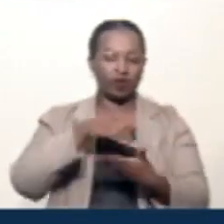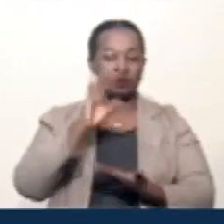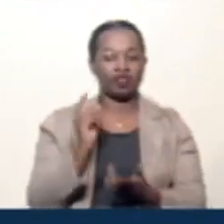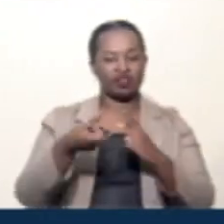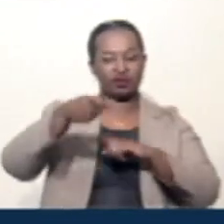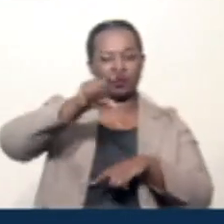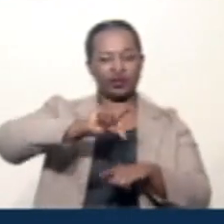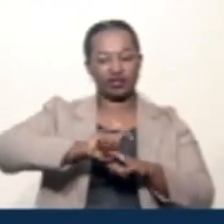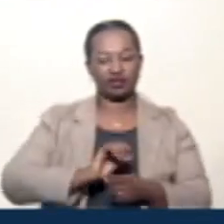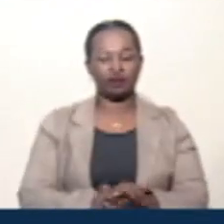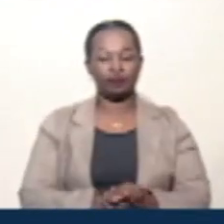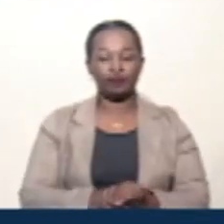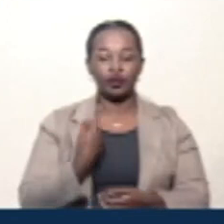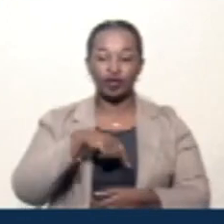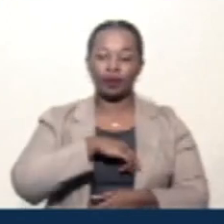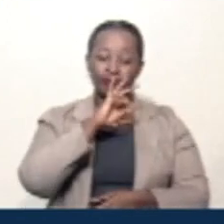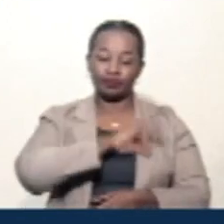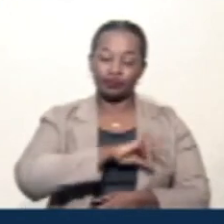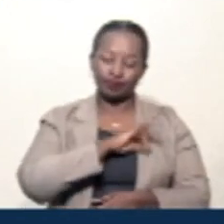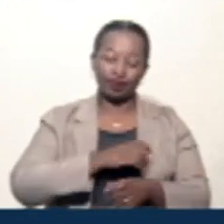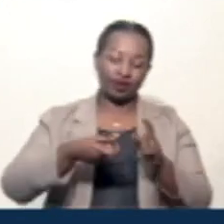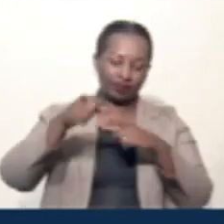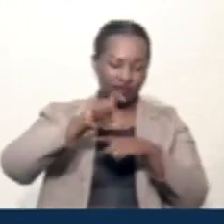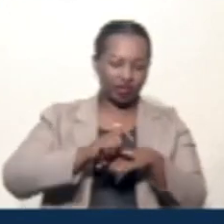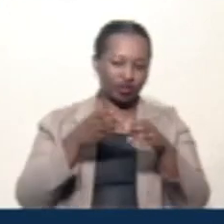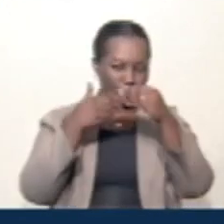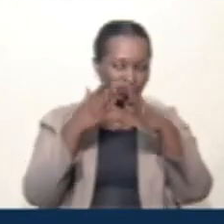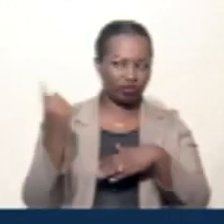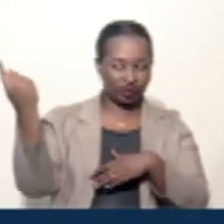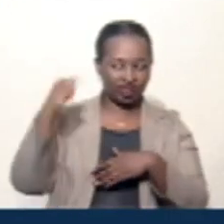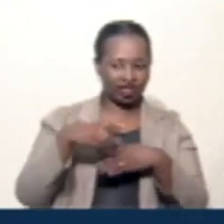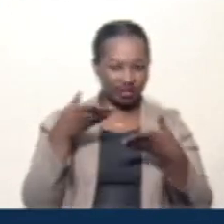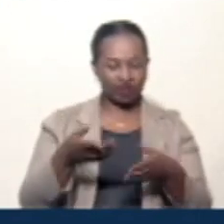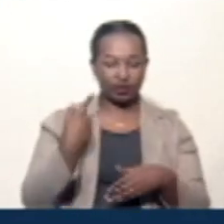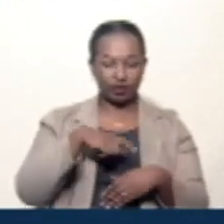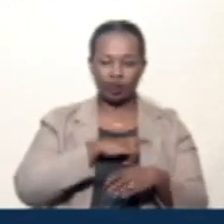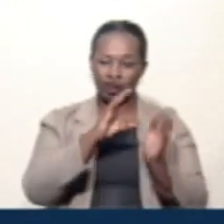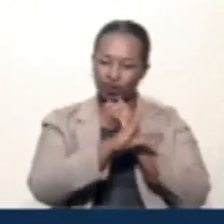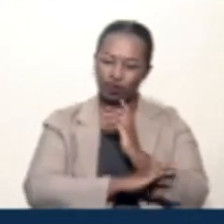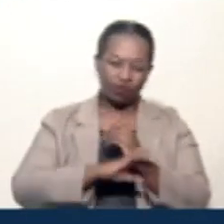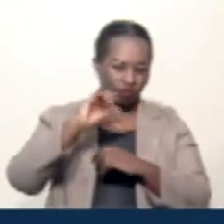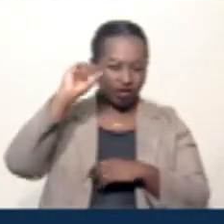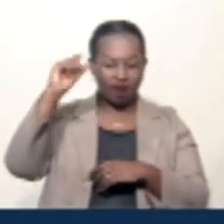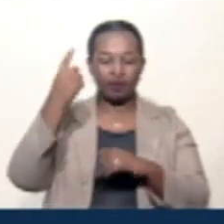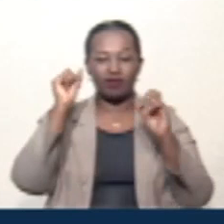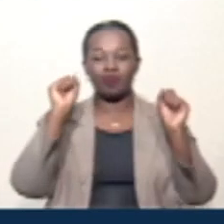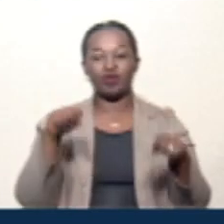kuba umuyobozi waho aza hano no kuba turi mu bihugu bya mbere byashoboye